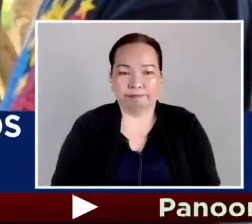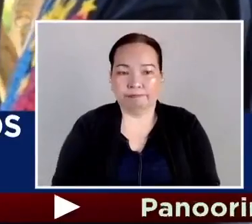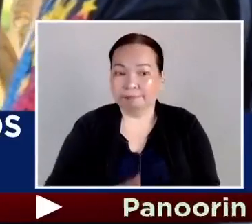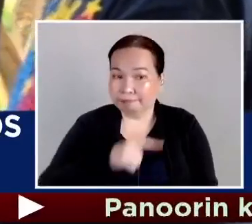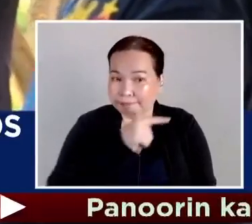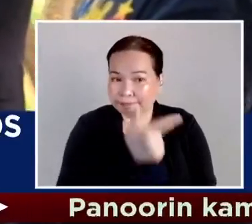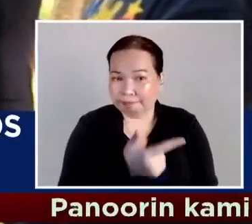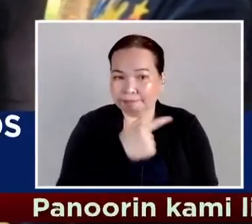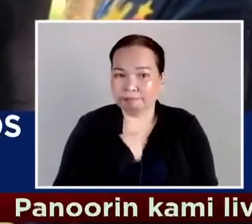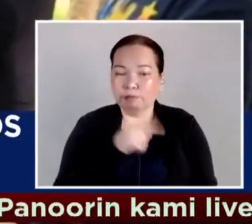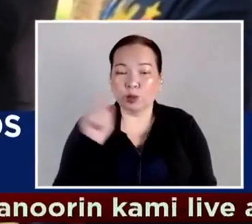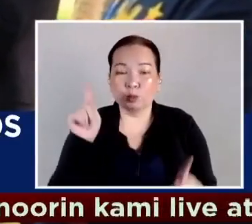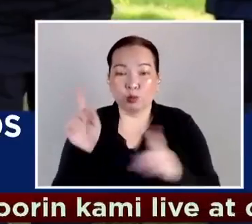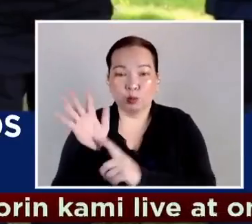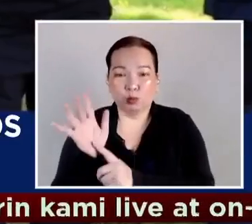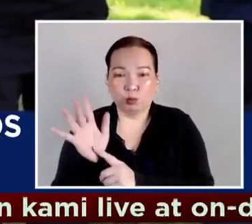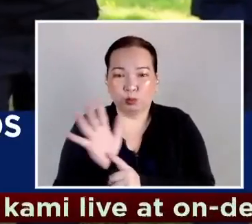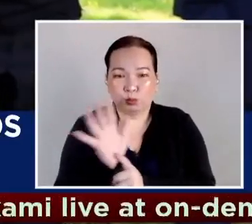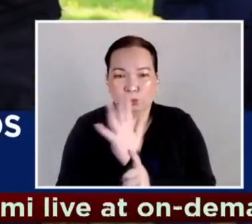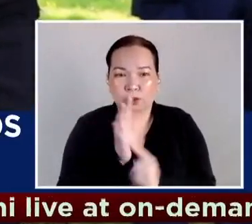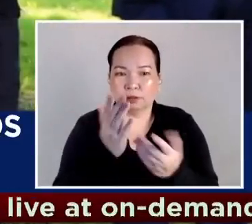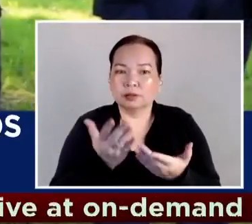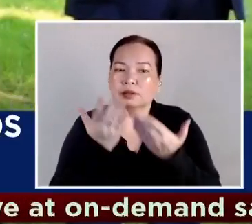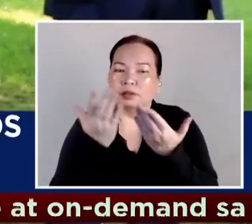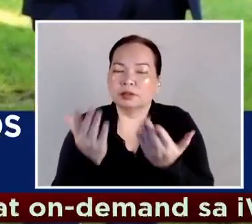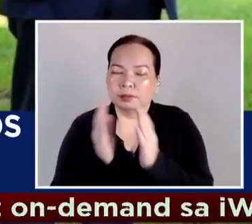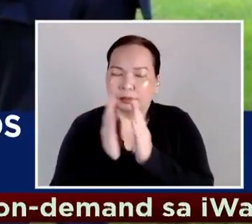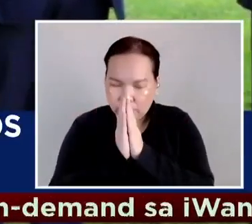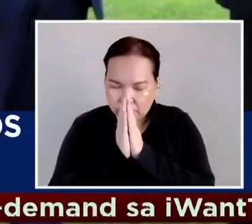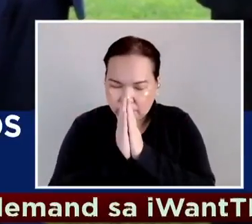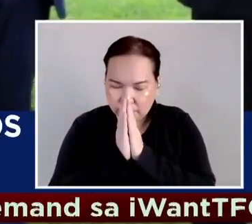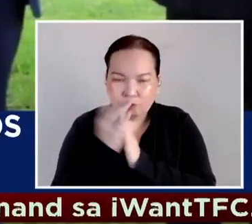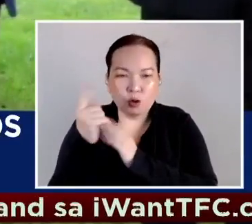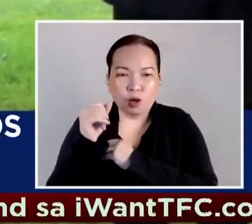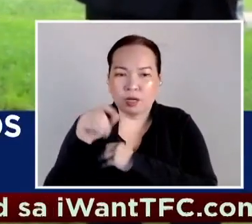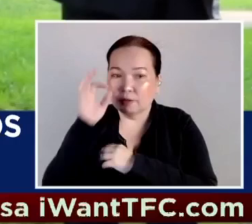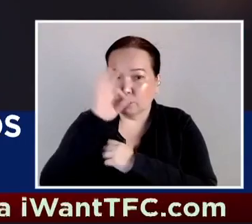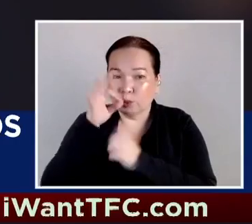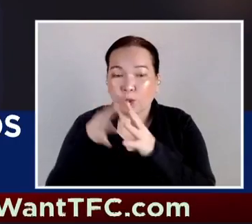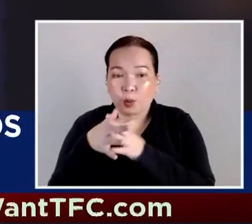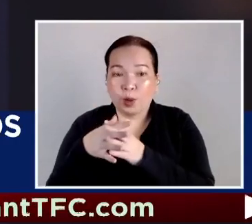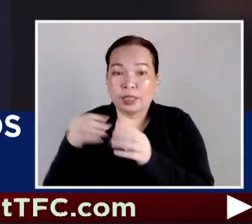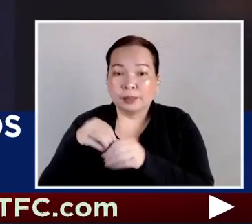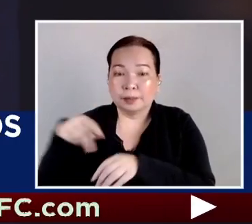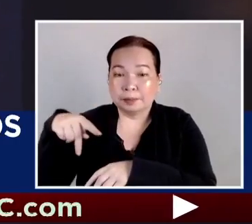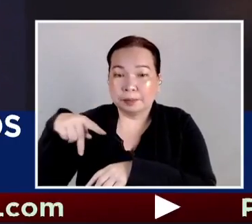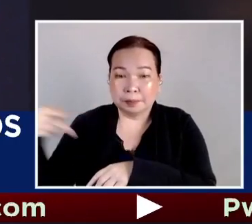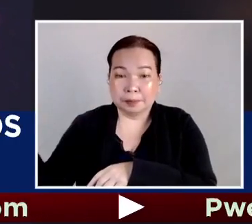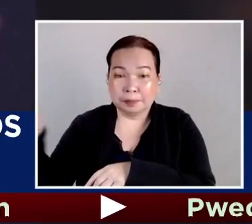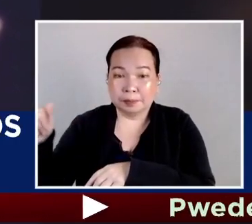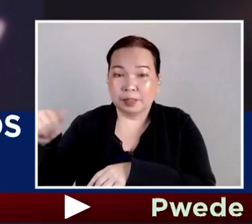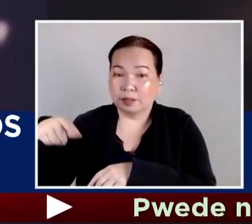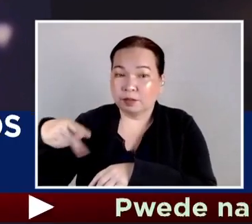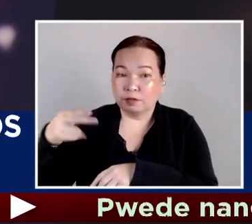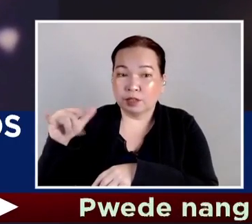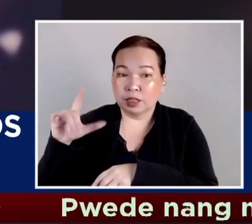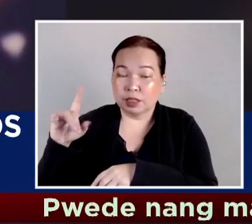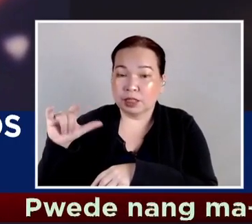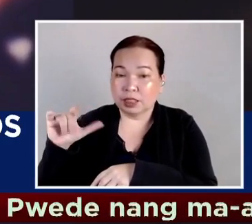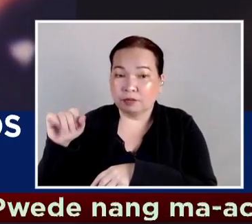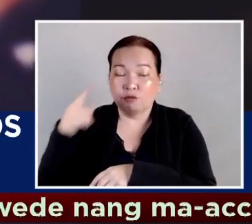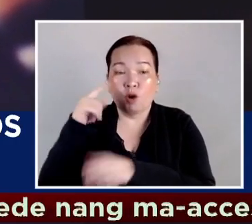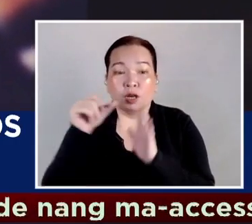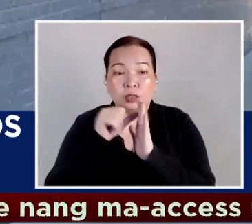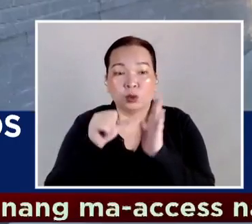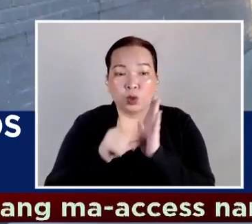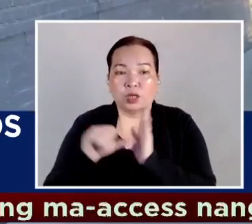Nagsindi ng kandila at nag-alay ng panalangin ang ilang Filipino-American sa Philadelphia para kay Attorney John Albert